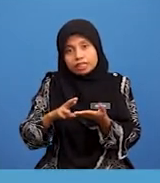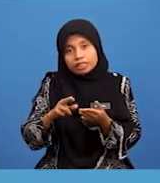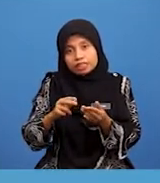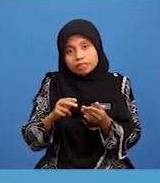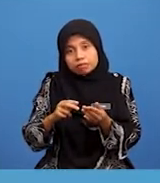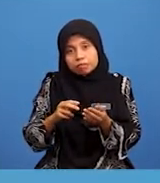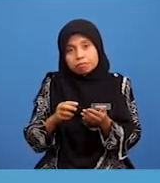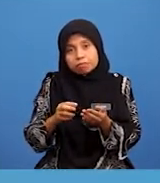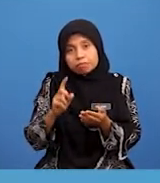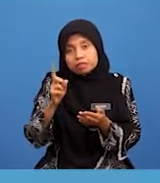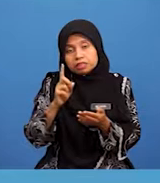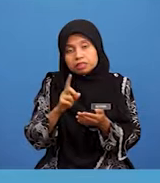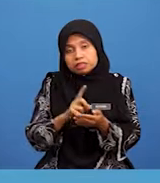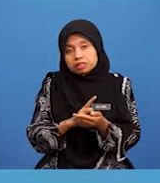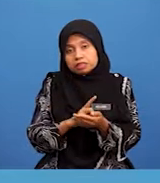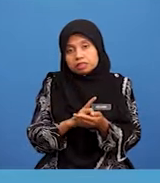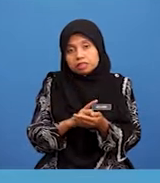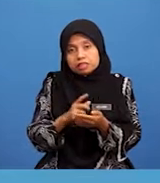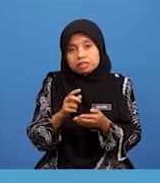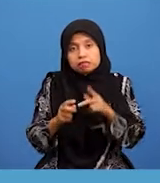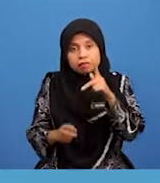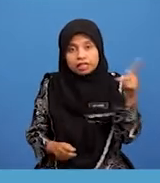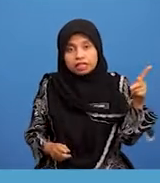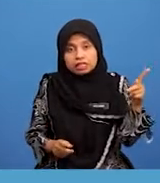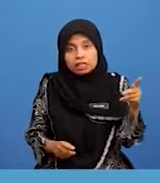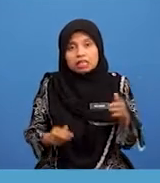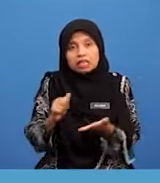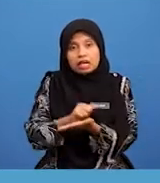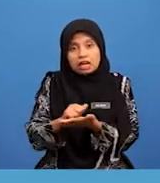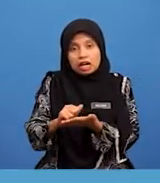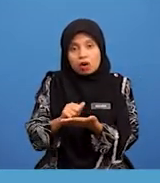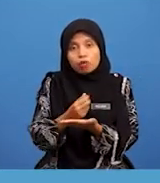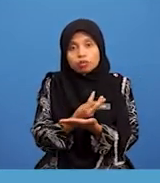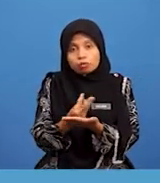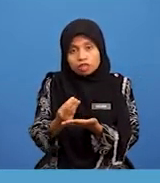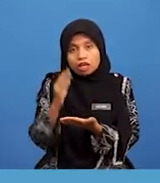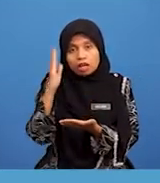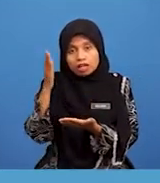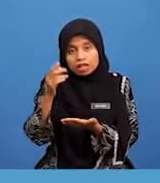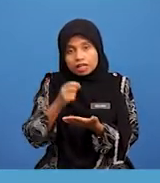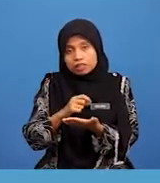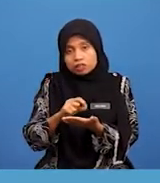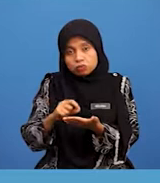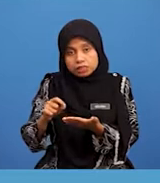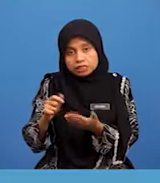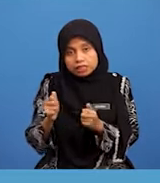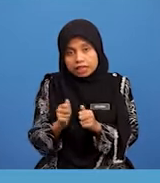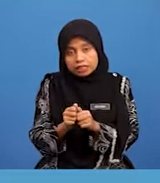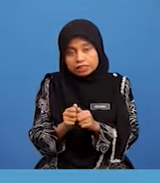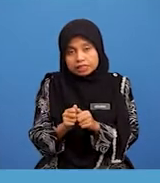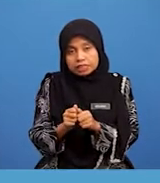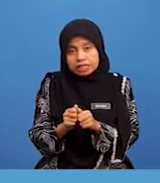modal perkongsi, manakala di bahagian kredit akaun modal perkongsi akan direkodkan dengan